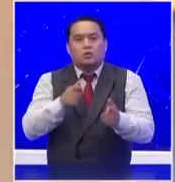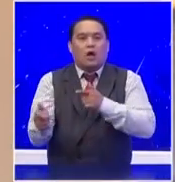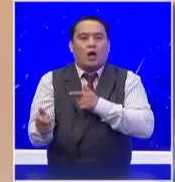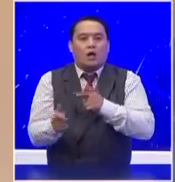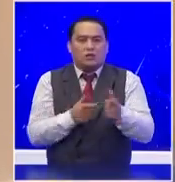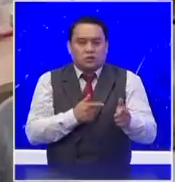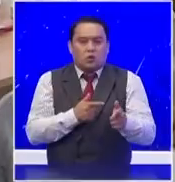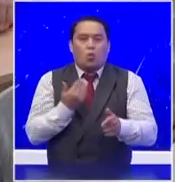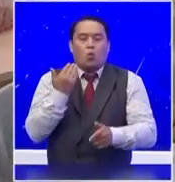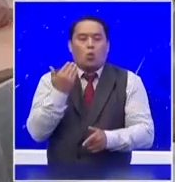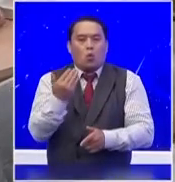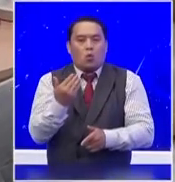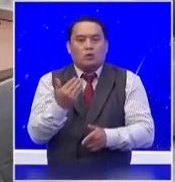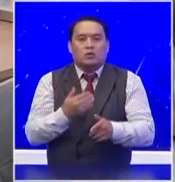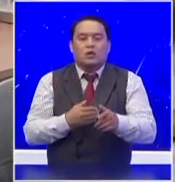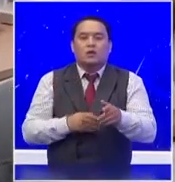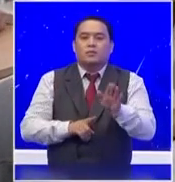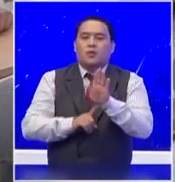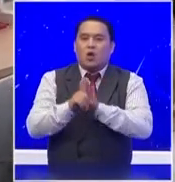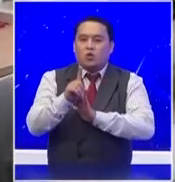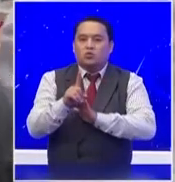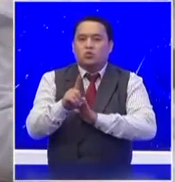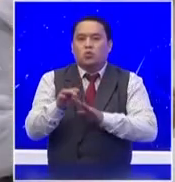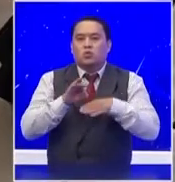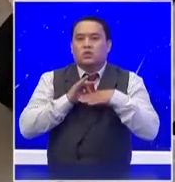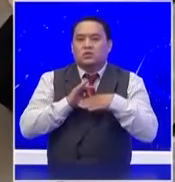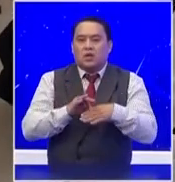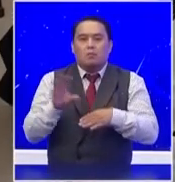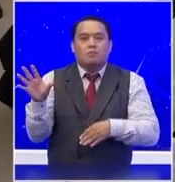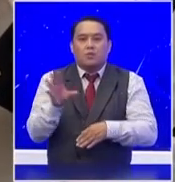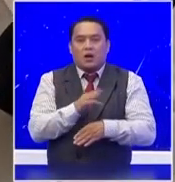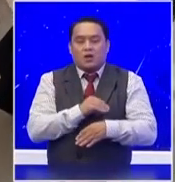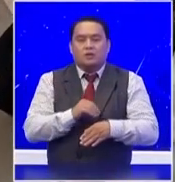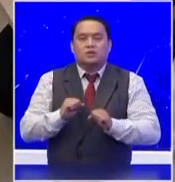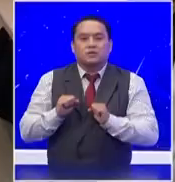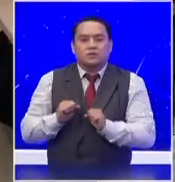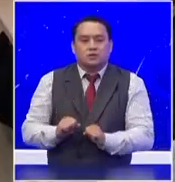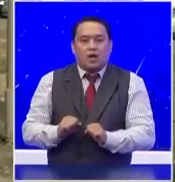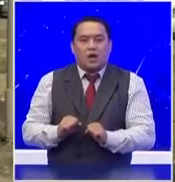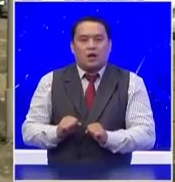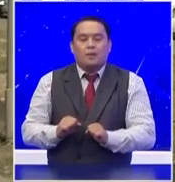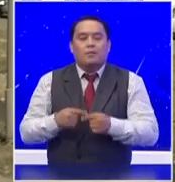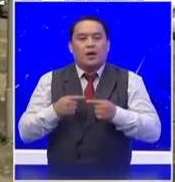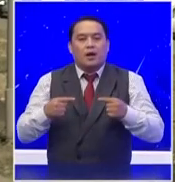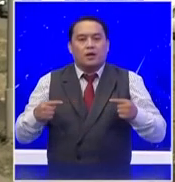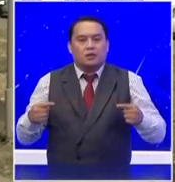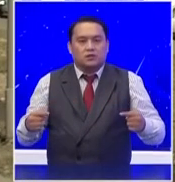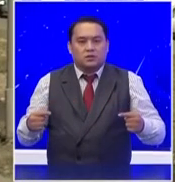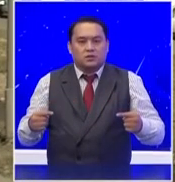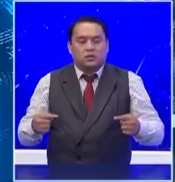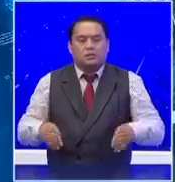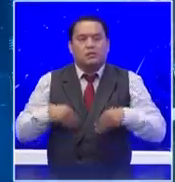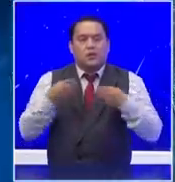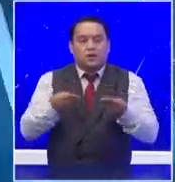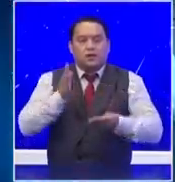болғаннан кейін оларды пилоттық мектептерде сынақтан өткізеді. Барлық талаптарға сай болып жатса, басқа білім ошақтарына